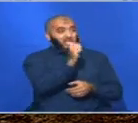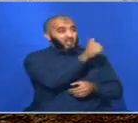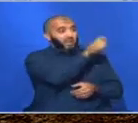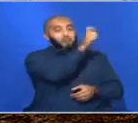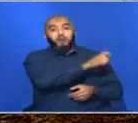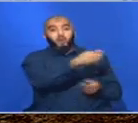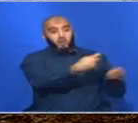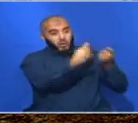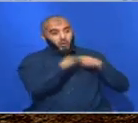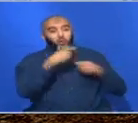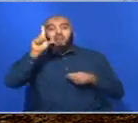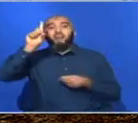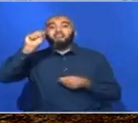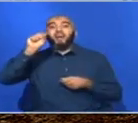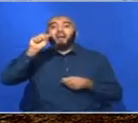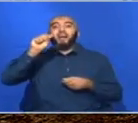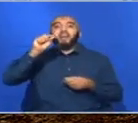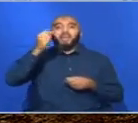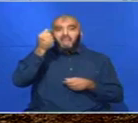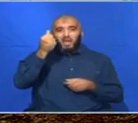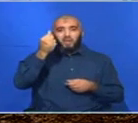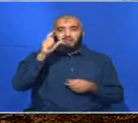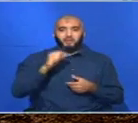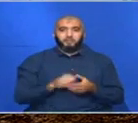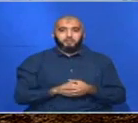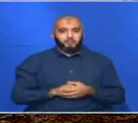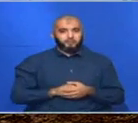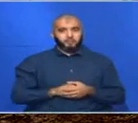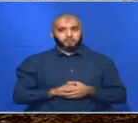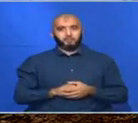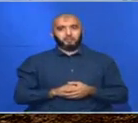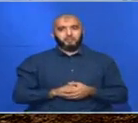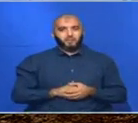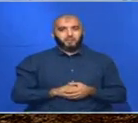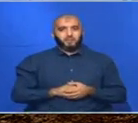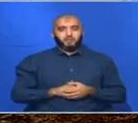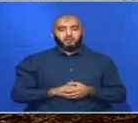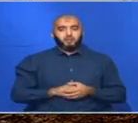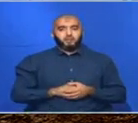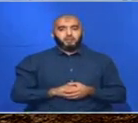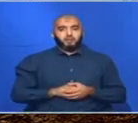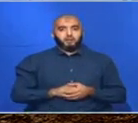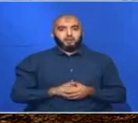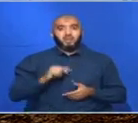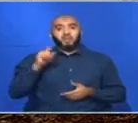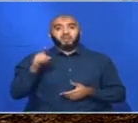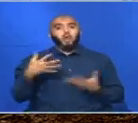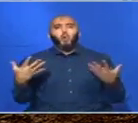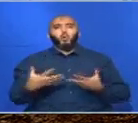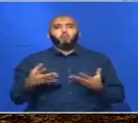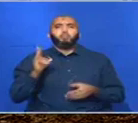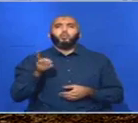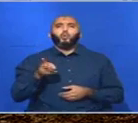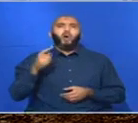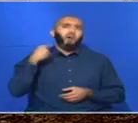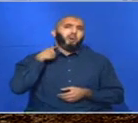طيب الله يبارك فيك بارك في مساله ضيعتهم هذه نفهموه هل ضيعتهم من تهاونا والله كتب ربي